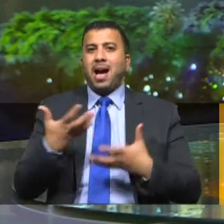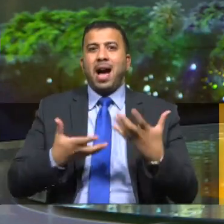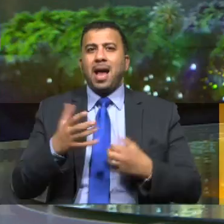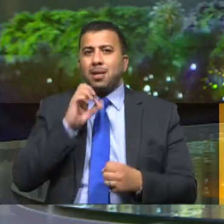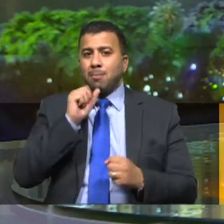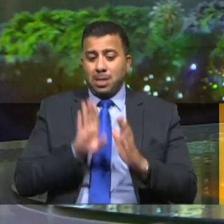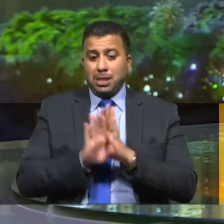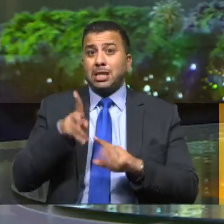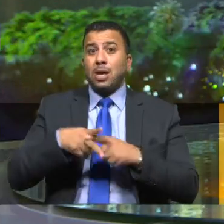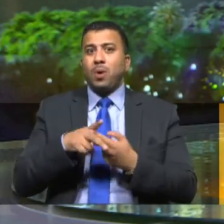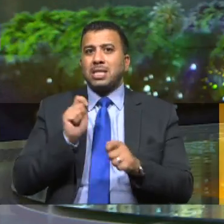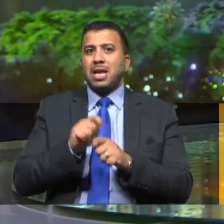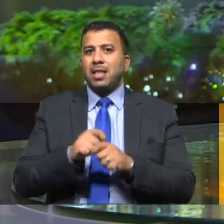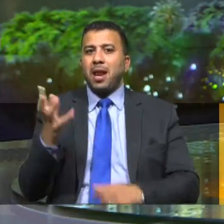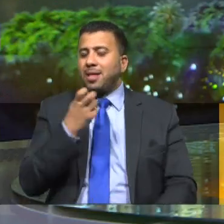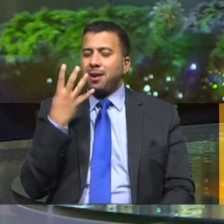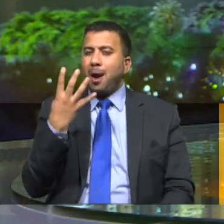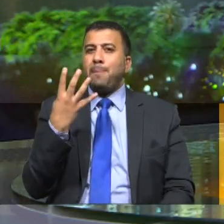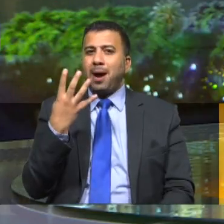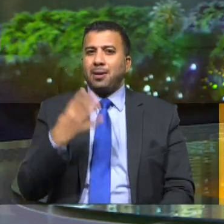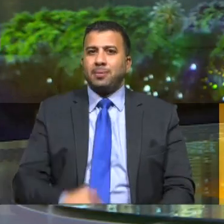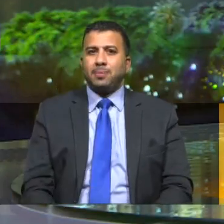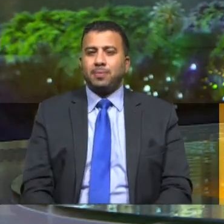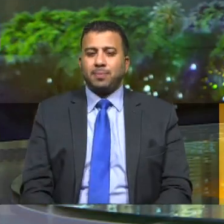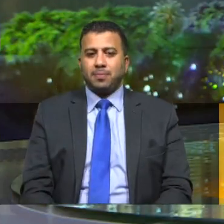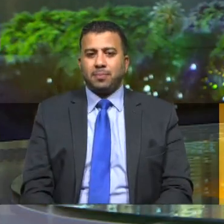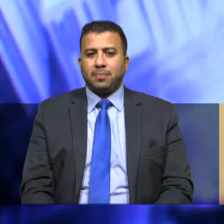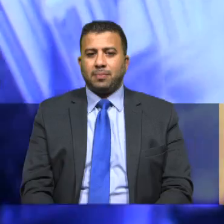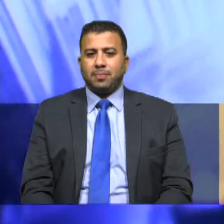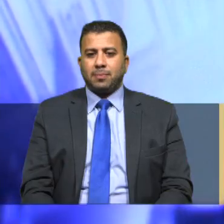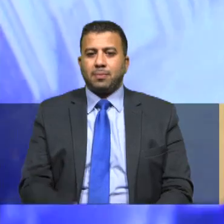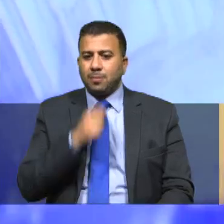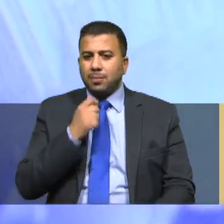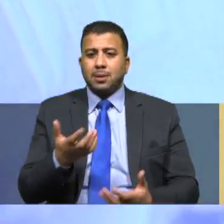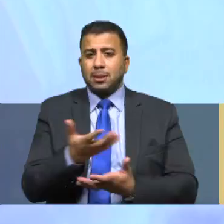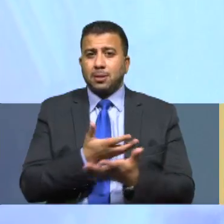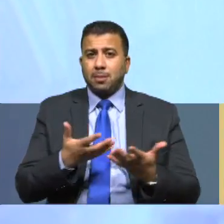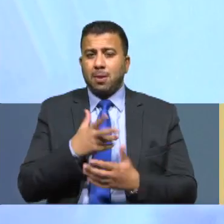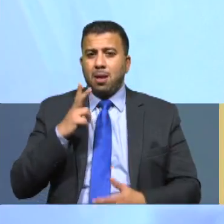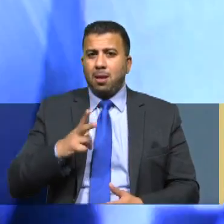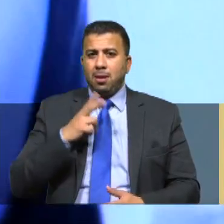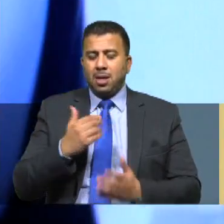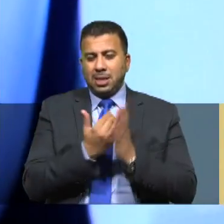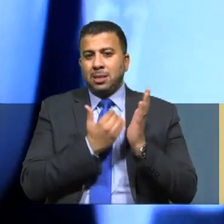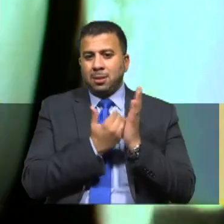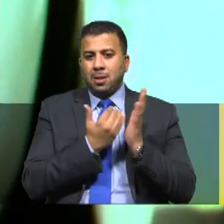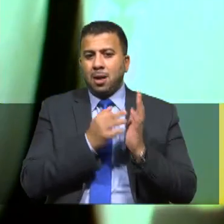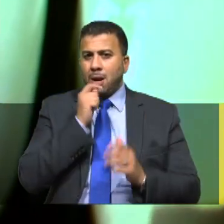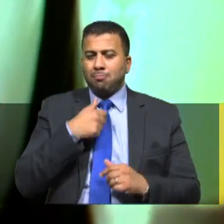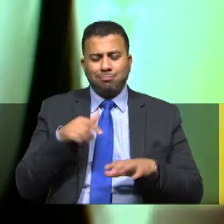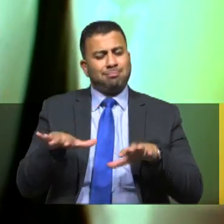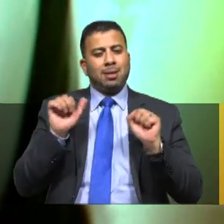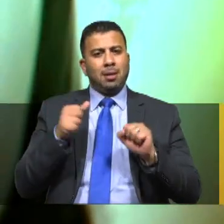والمشاركة بفاعلية في الثورة الصناعية الرابعة. نستثمر في حضارتنا واقتصادنا ولا نتخلى